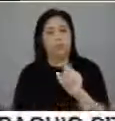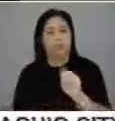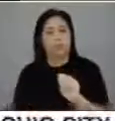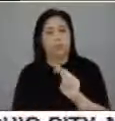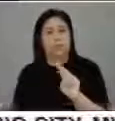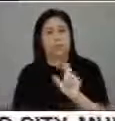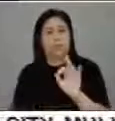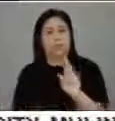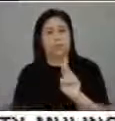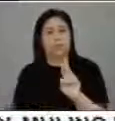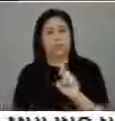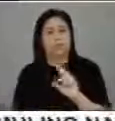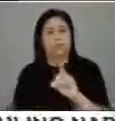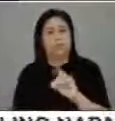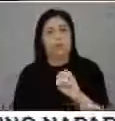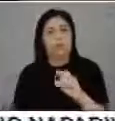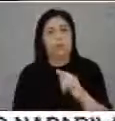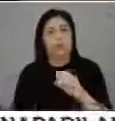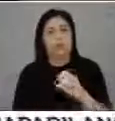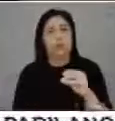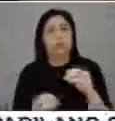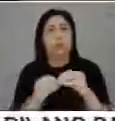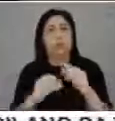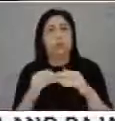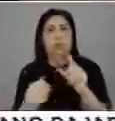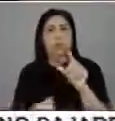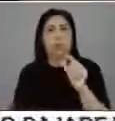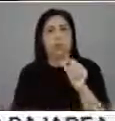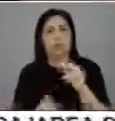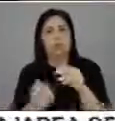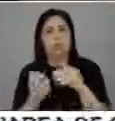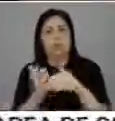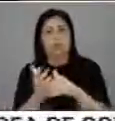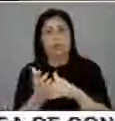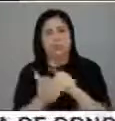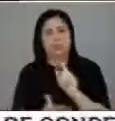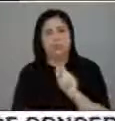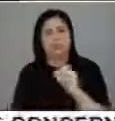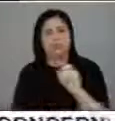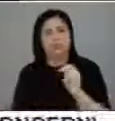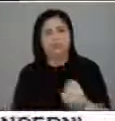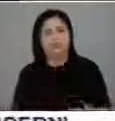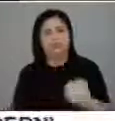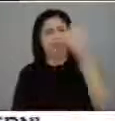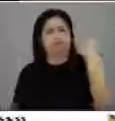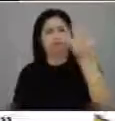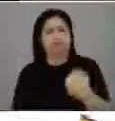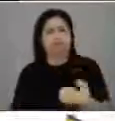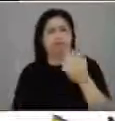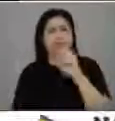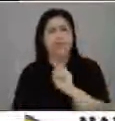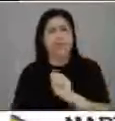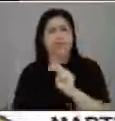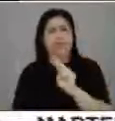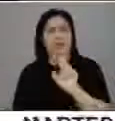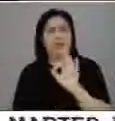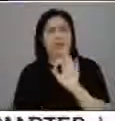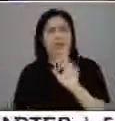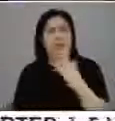na ang pagdating ng supply ng COVID-19 vaccine. Si Rod Lagusad sa detalye. Rise and shine,